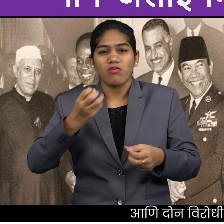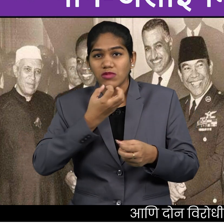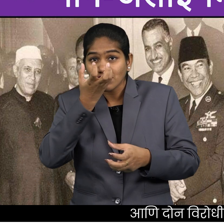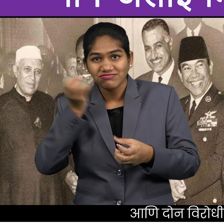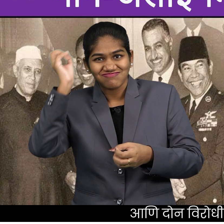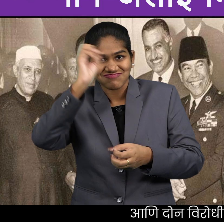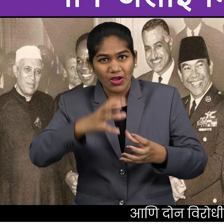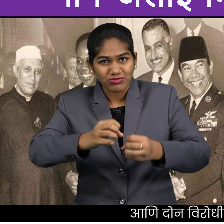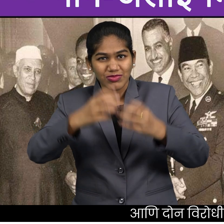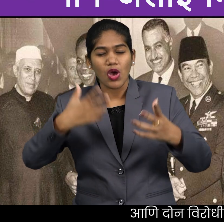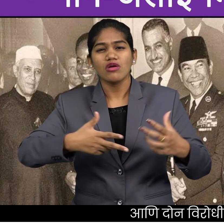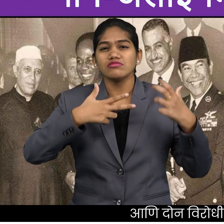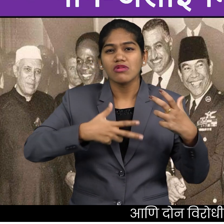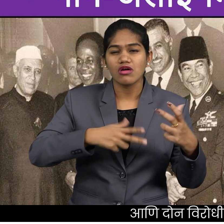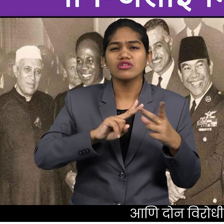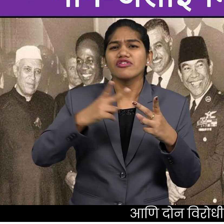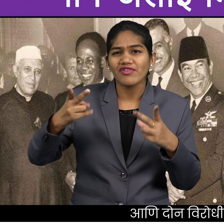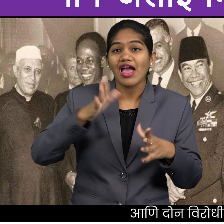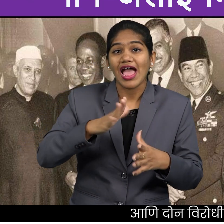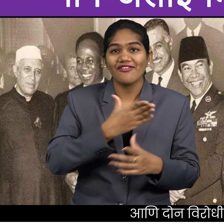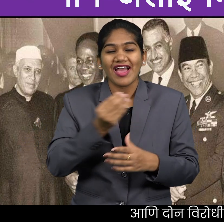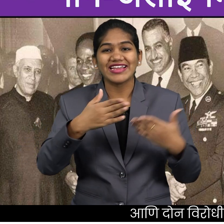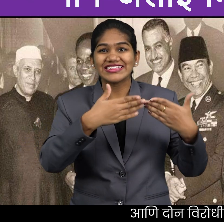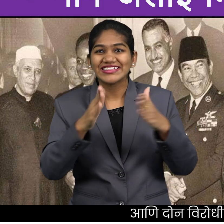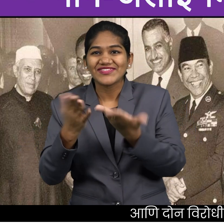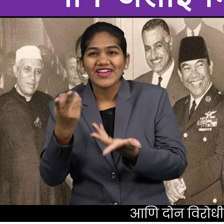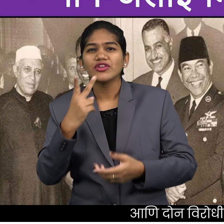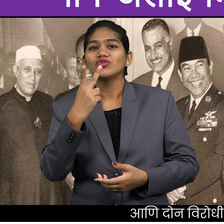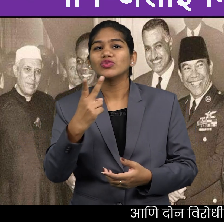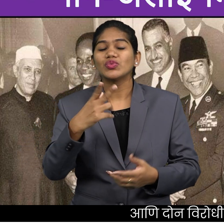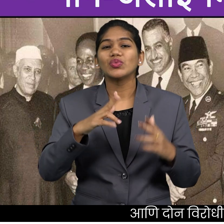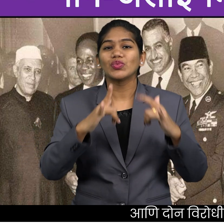आणि दोन विरोधी छावण्यांमध्ये विभागले गेले.